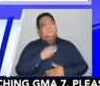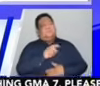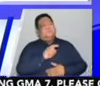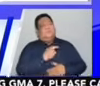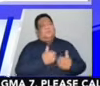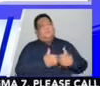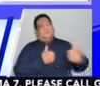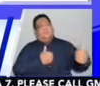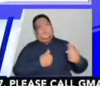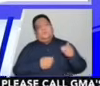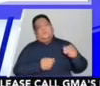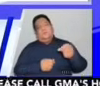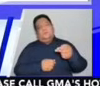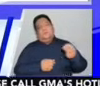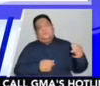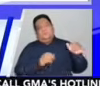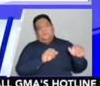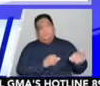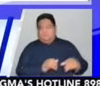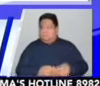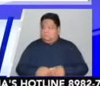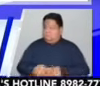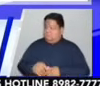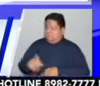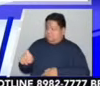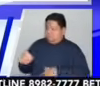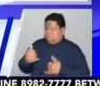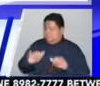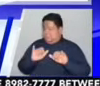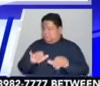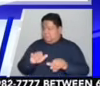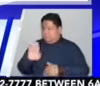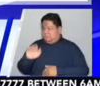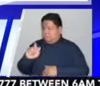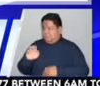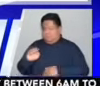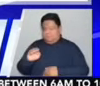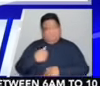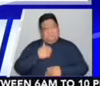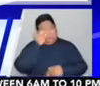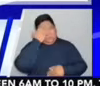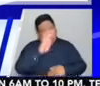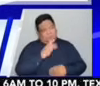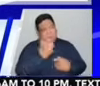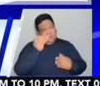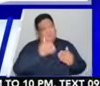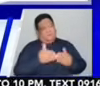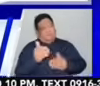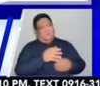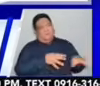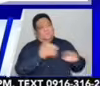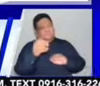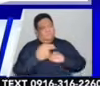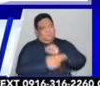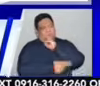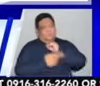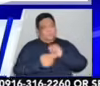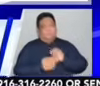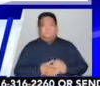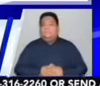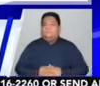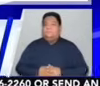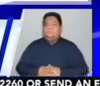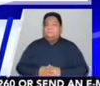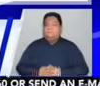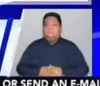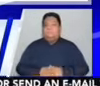siya nun pa ba siya sa batam Hindi ko alam kasi nauna siya alis sa hotel si Cassandra Ong kanina narinig ko Nung tinanong